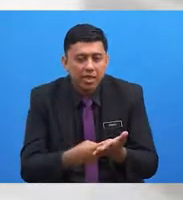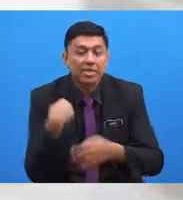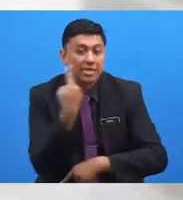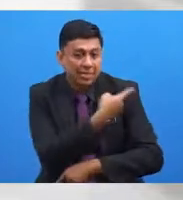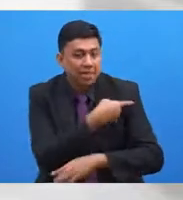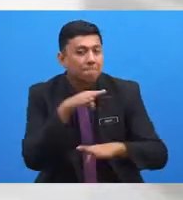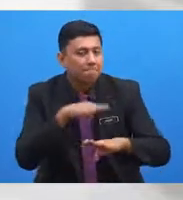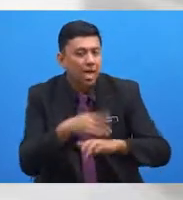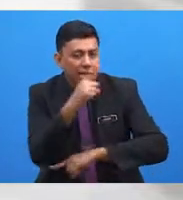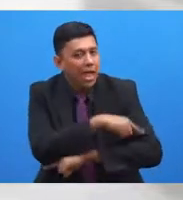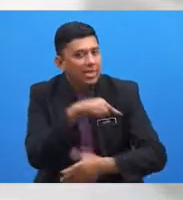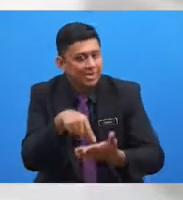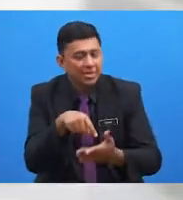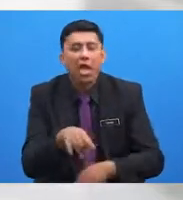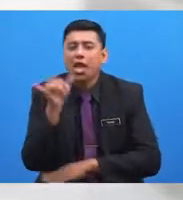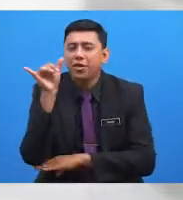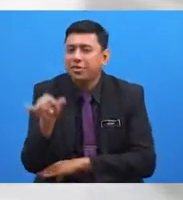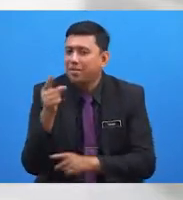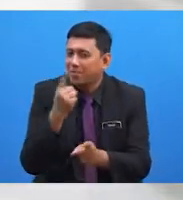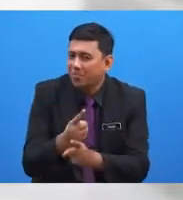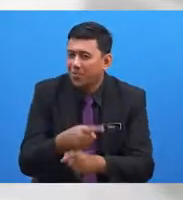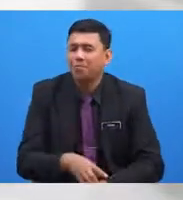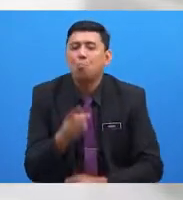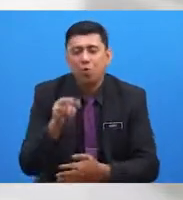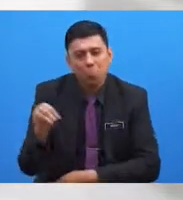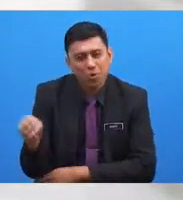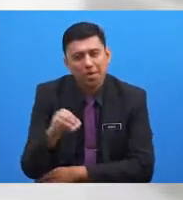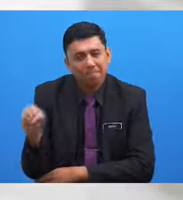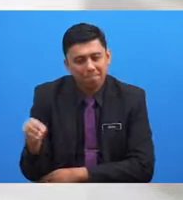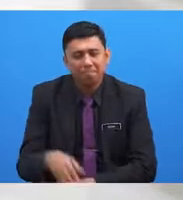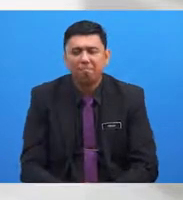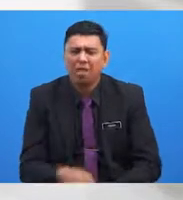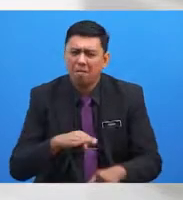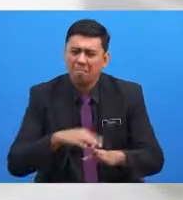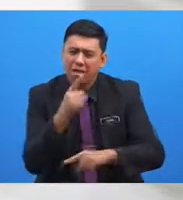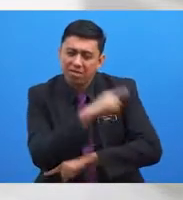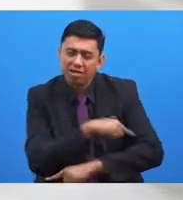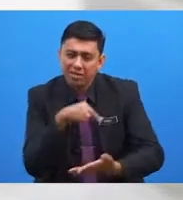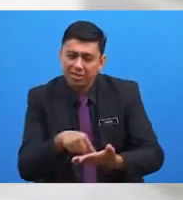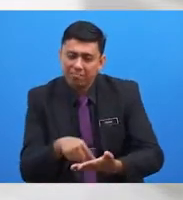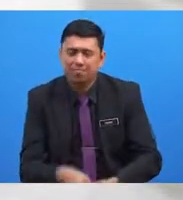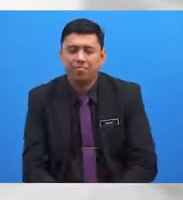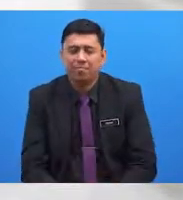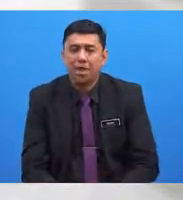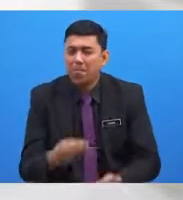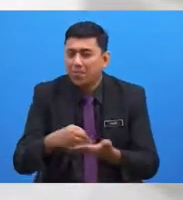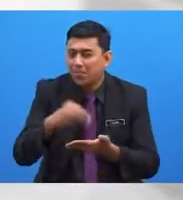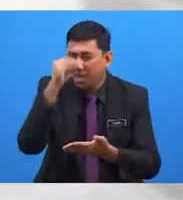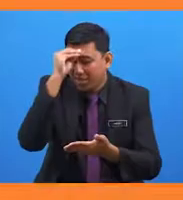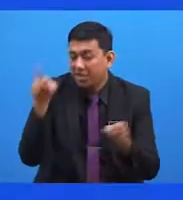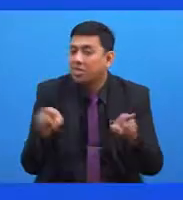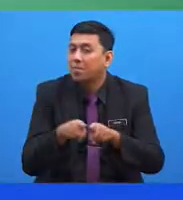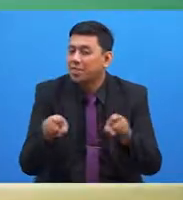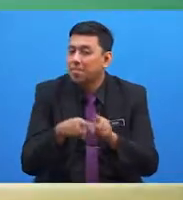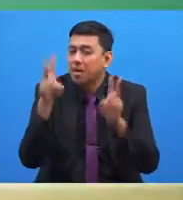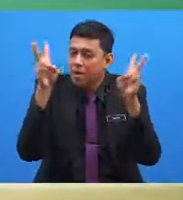ini? Ya, betul itu, murid-murid. Pada hari ini, kita akan mempelajari bersama-sama